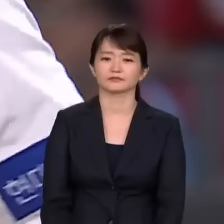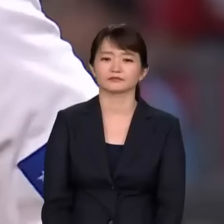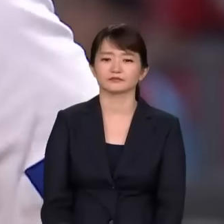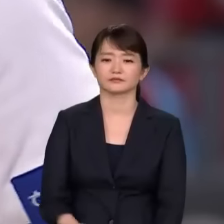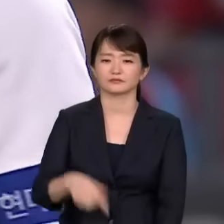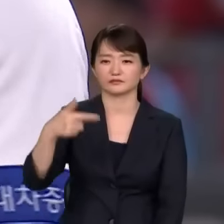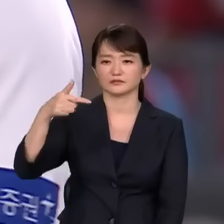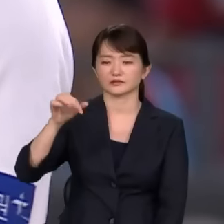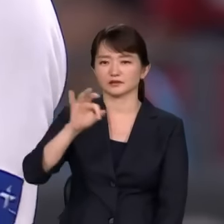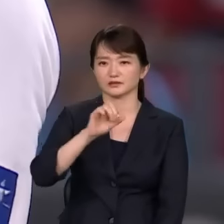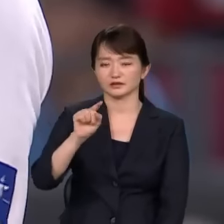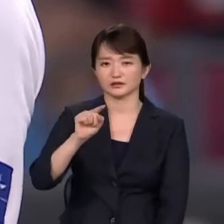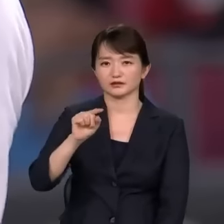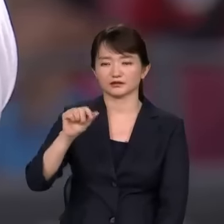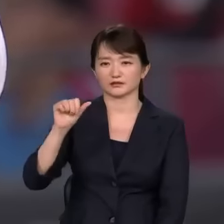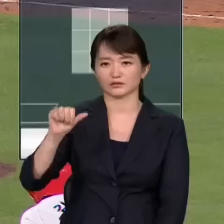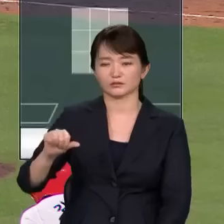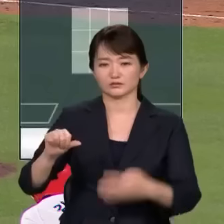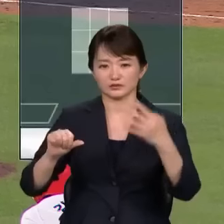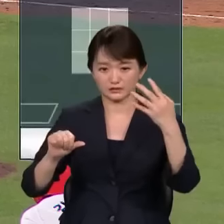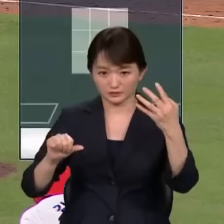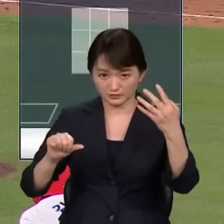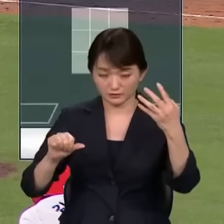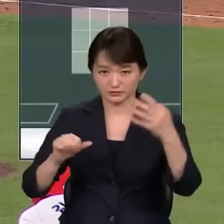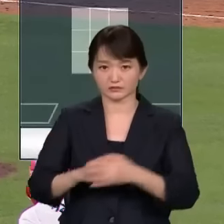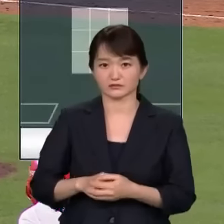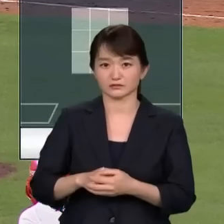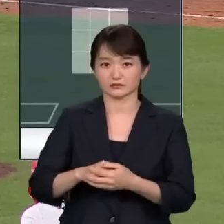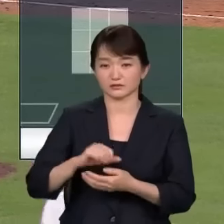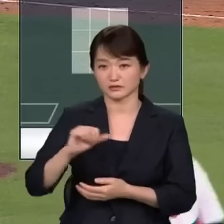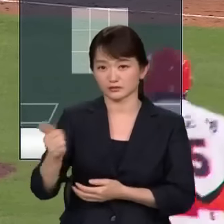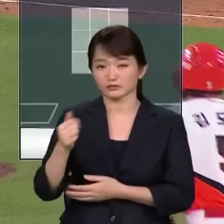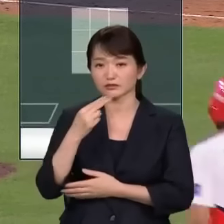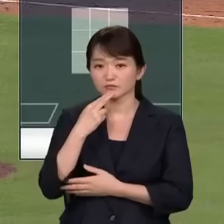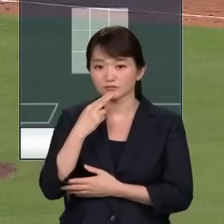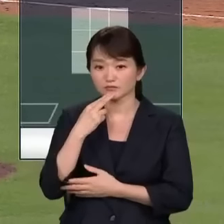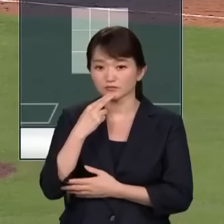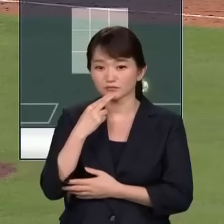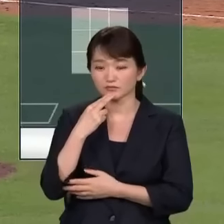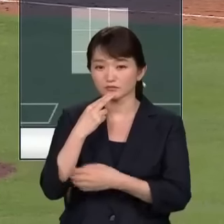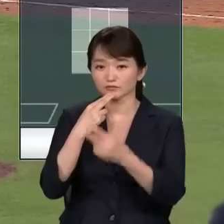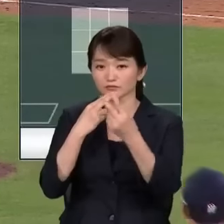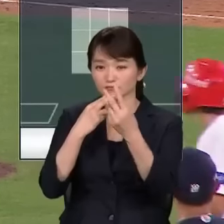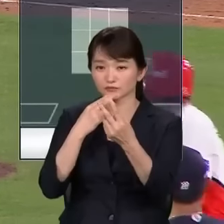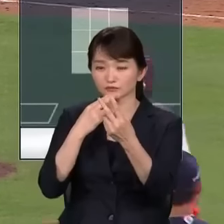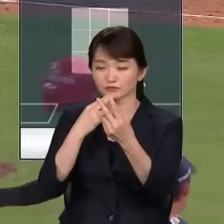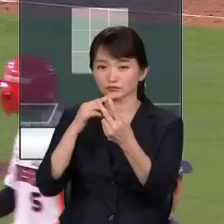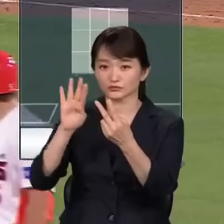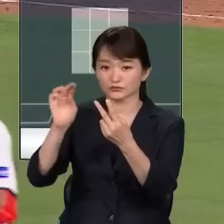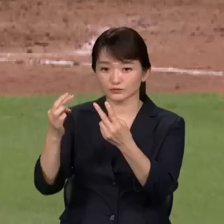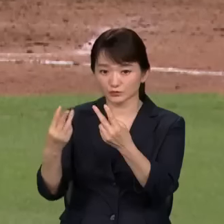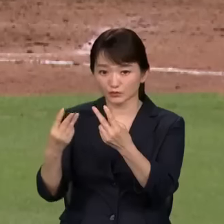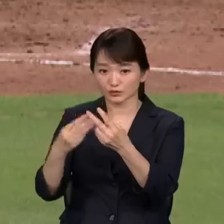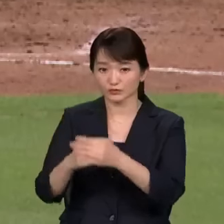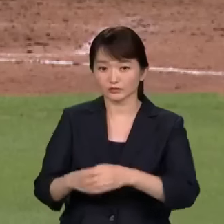기아가 5대4로 앞선 8회 말 무사 1, 2루 투볼 투스트라이크 상황에서 나성범이 방망이를 앞으로 내밀다